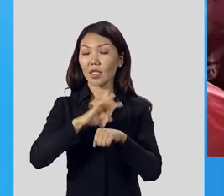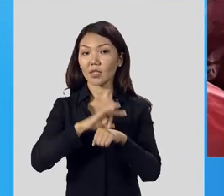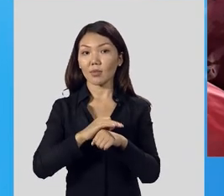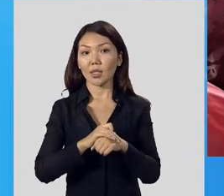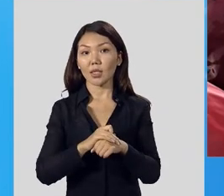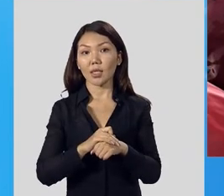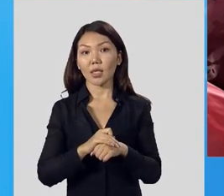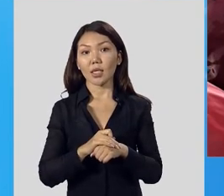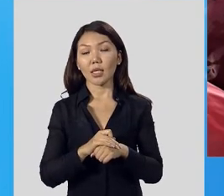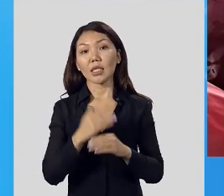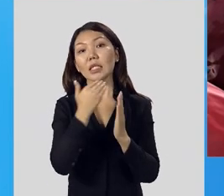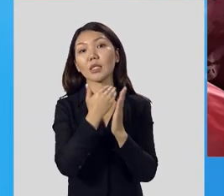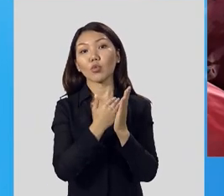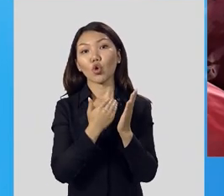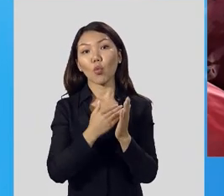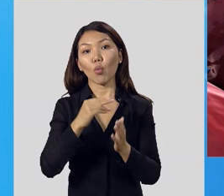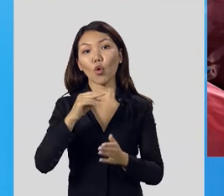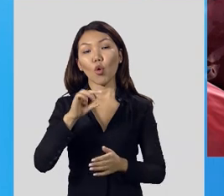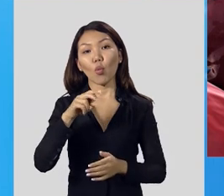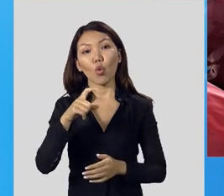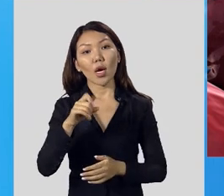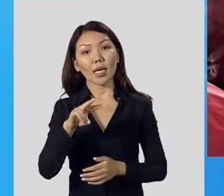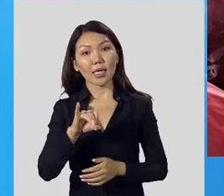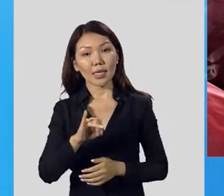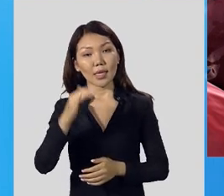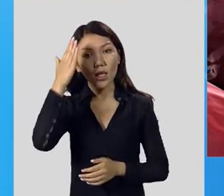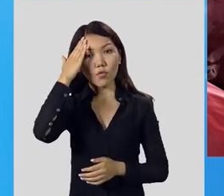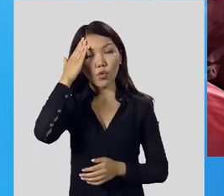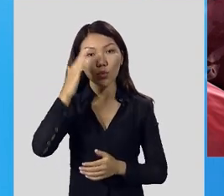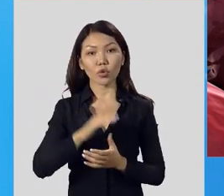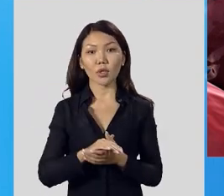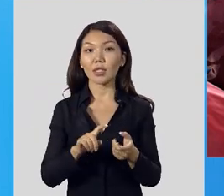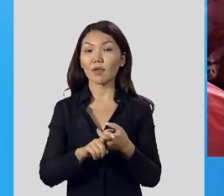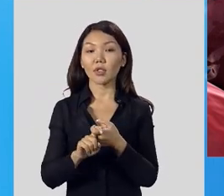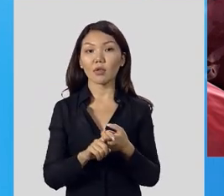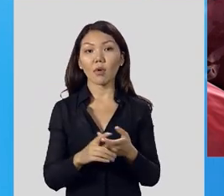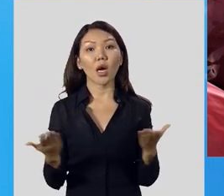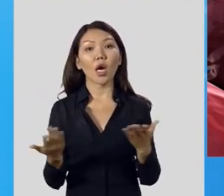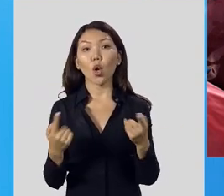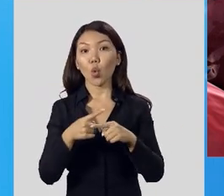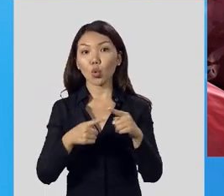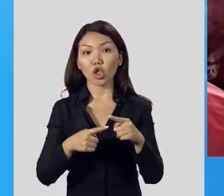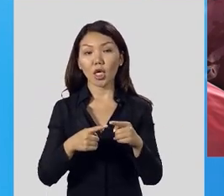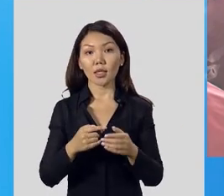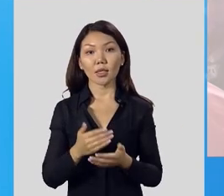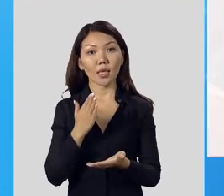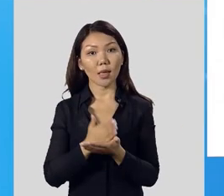Симптомы опухоли головного мозга зависят от того, какой участок поражен